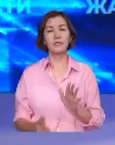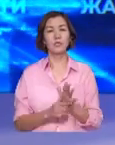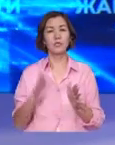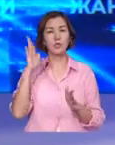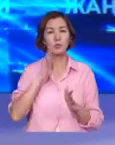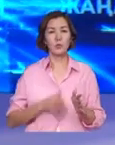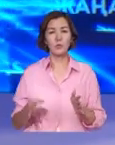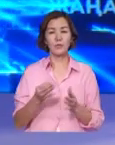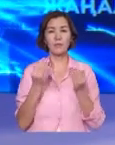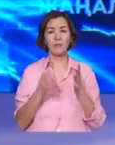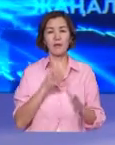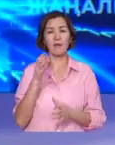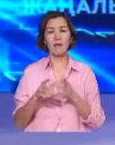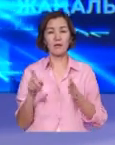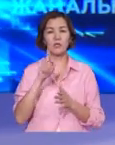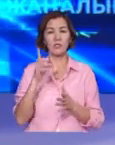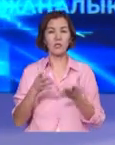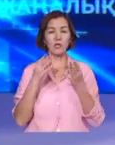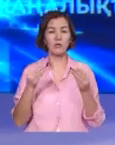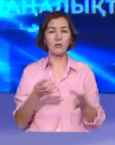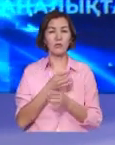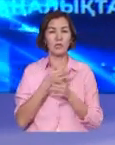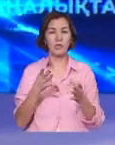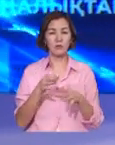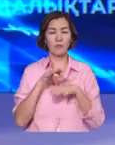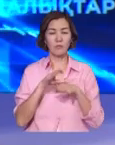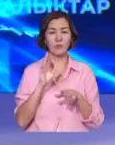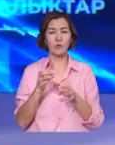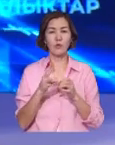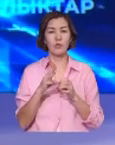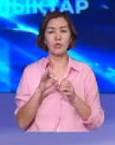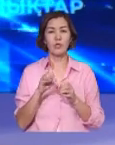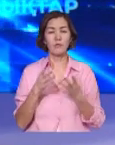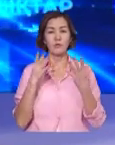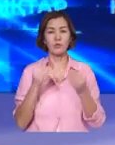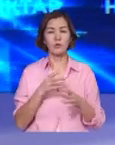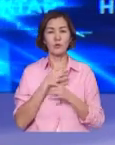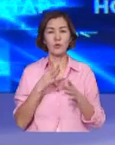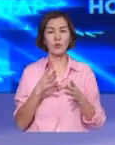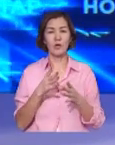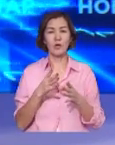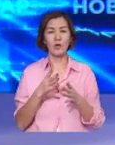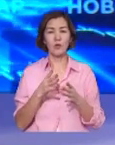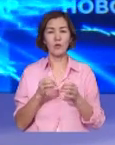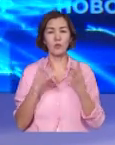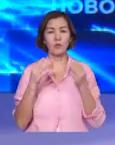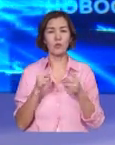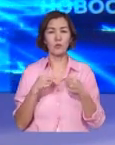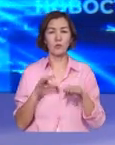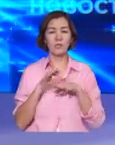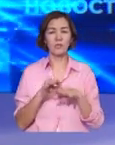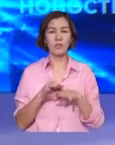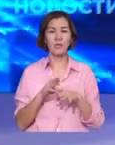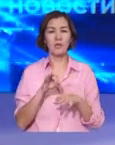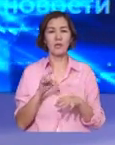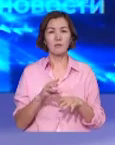Жетісу облысы биыл халықаралық жастар күнін кең көлемде атап өтпек. 12 тамызда тойланатын мерекеге орай арнайы 10 күндік